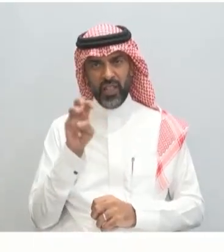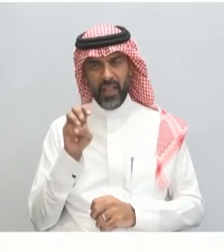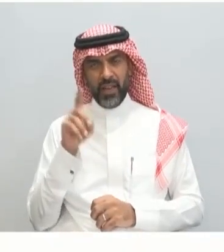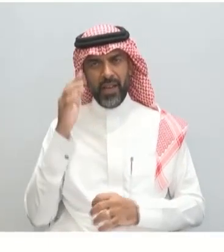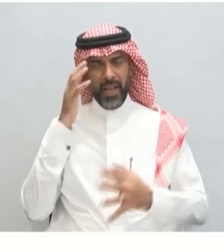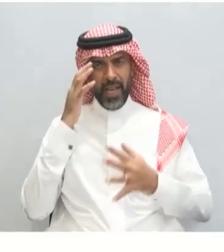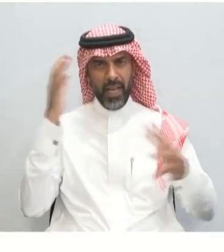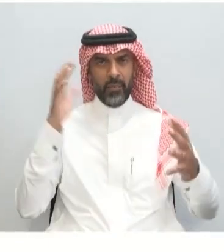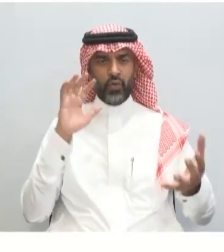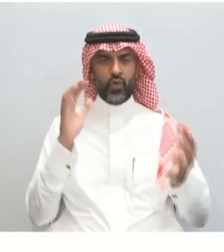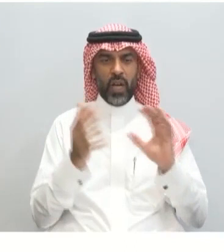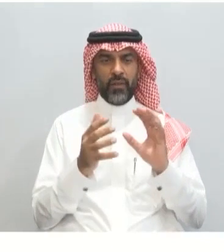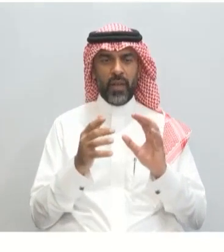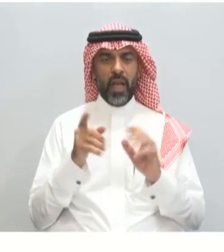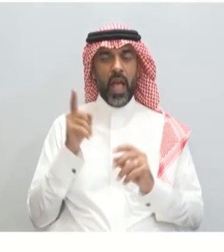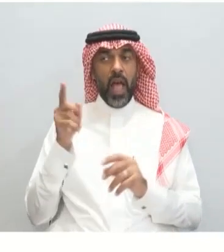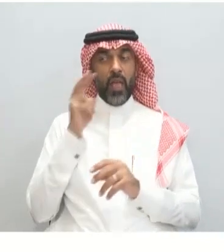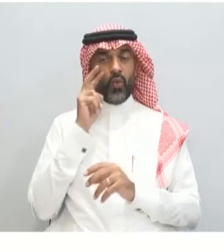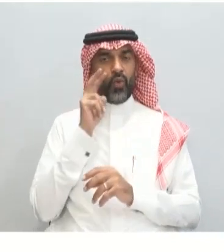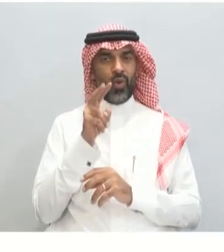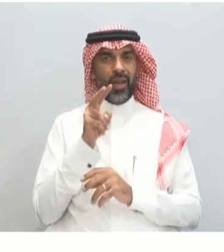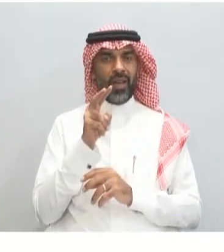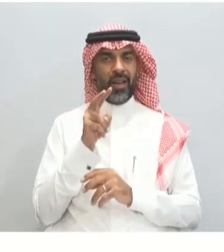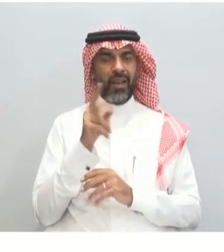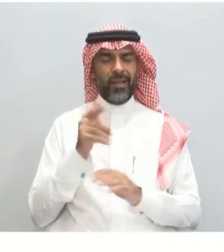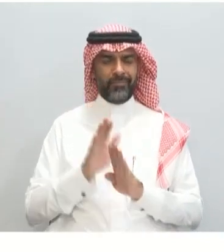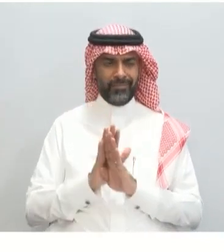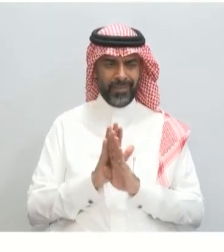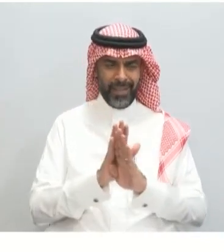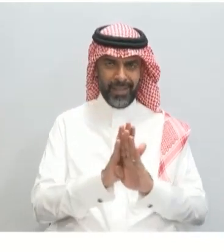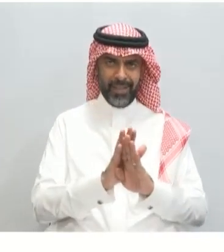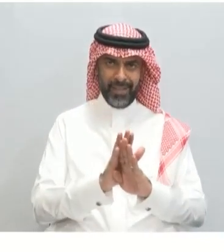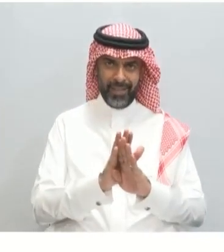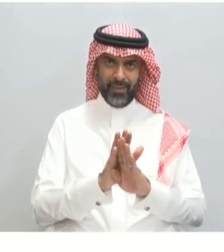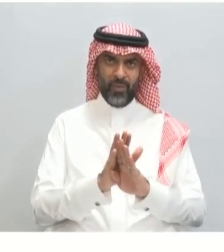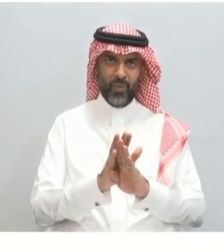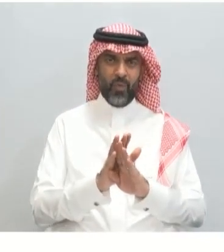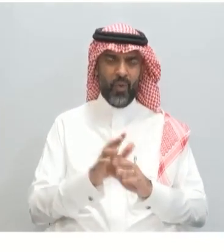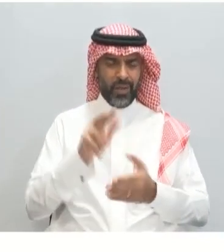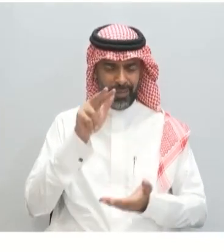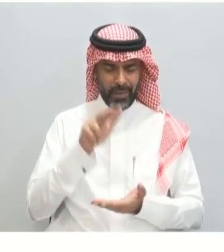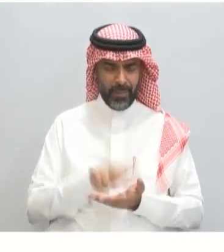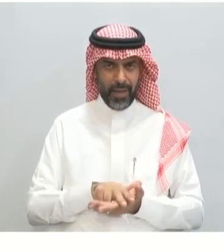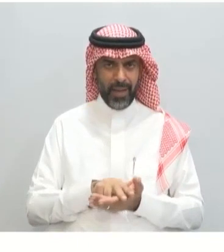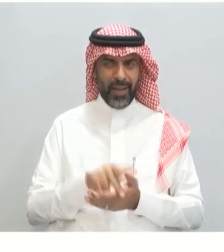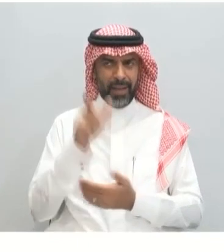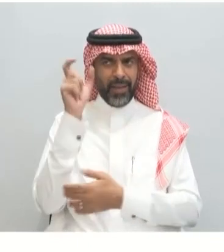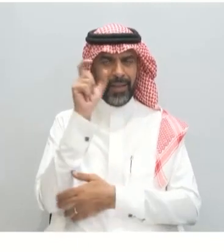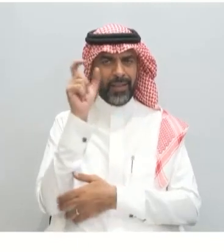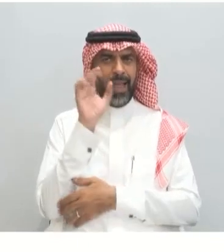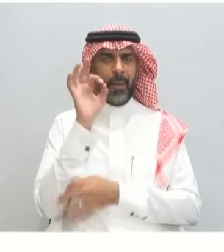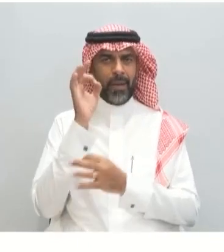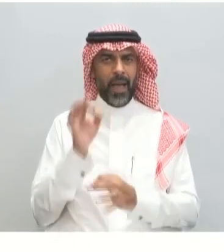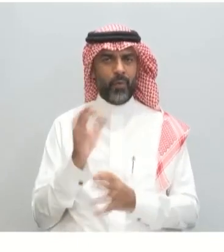الجغرافيا ايضا عملت هذه الرؤيه على تعزيز و سيخ وتطبيق مبادئ الاسلام الساميه من